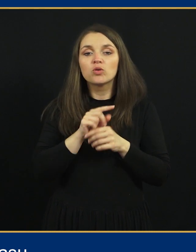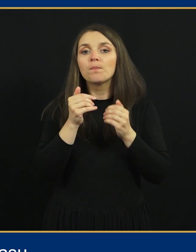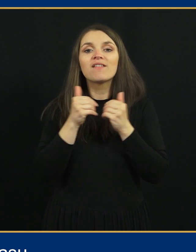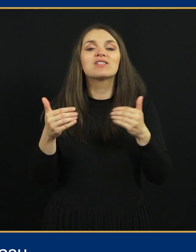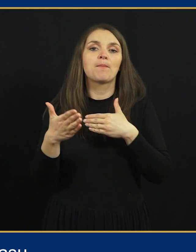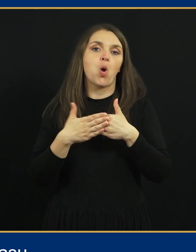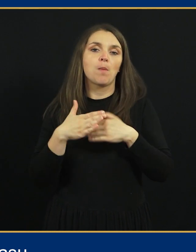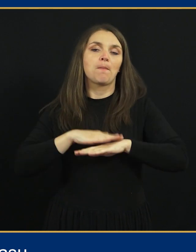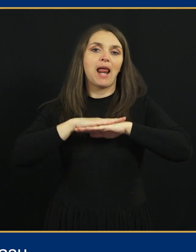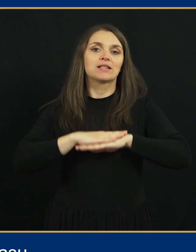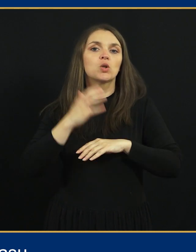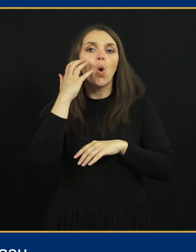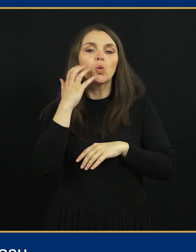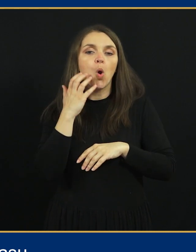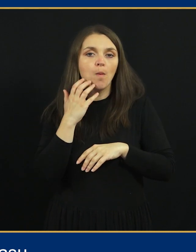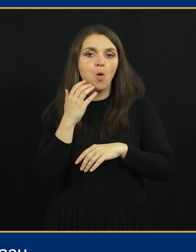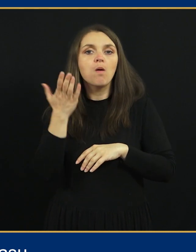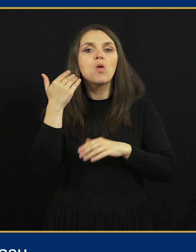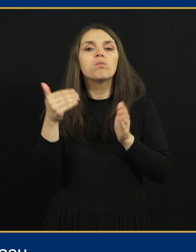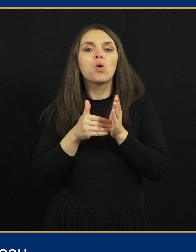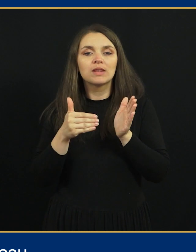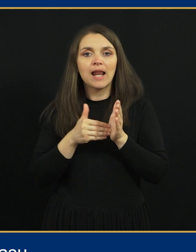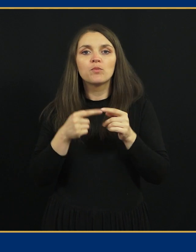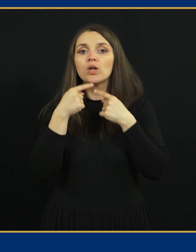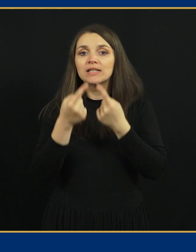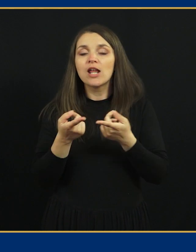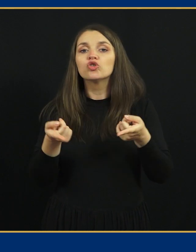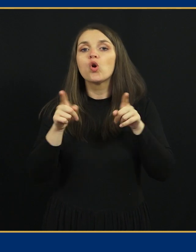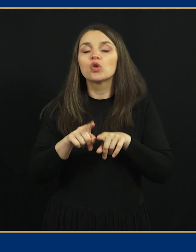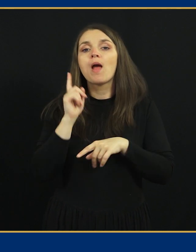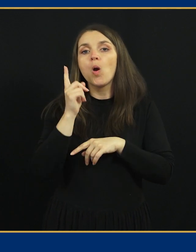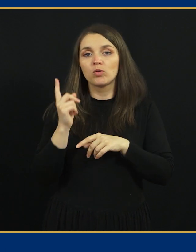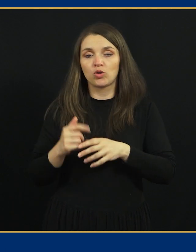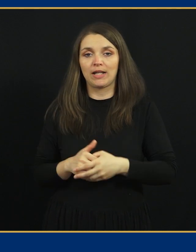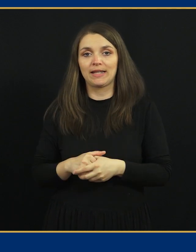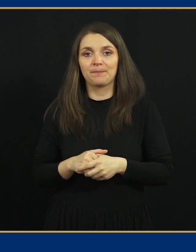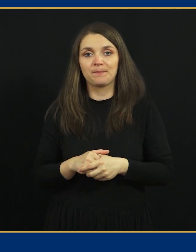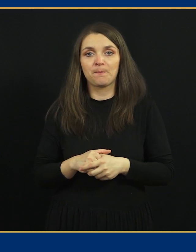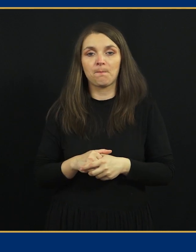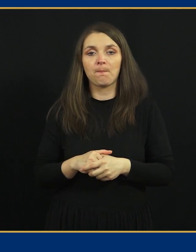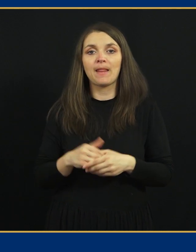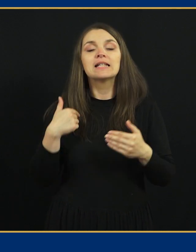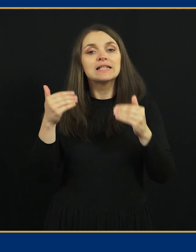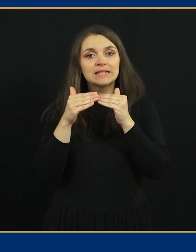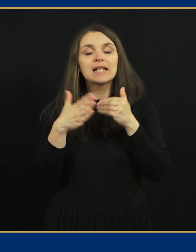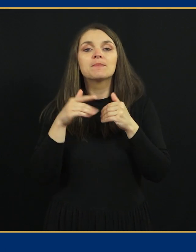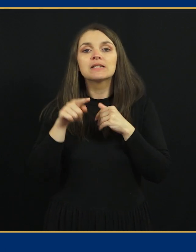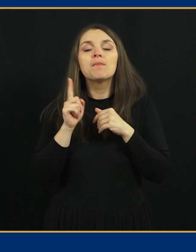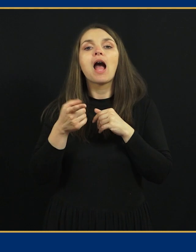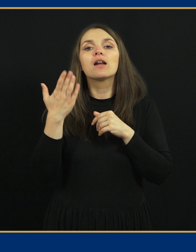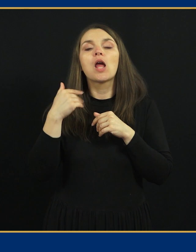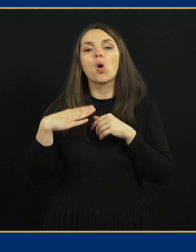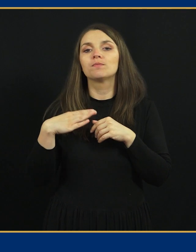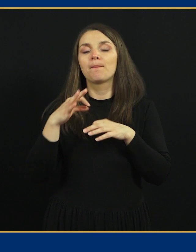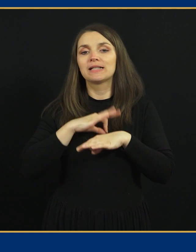v tem času, predvsem ob prazniku Romov, bilo potrebno izreči oziroma opozoriti. Strinjam